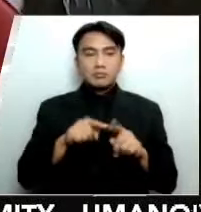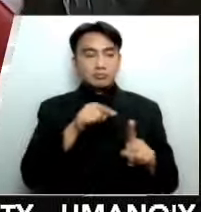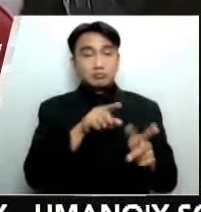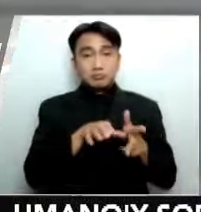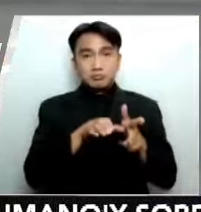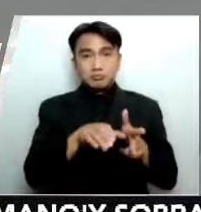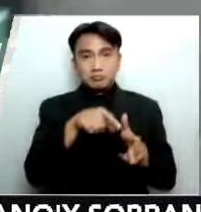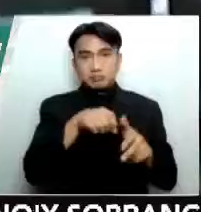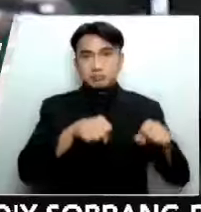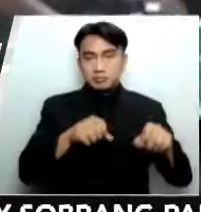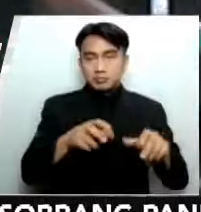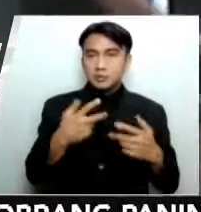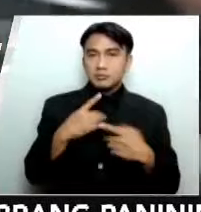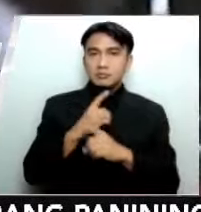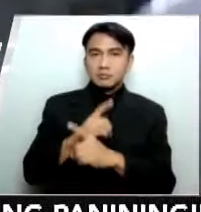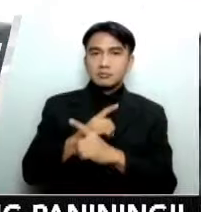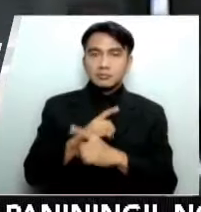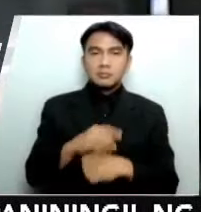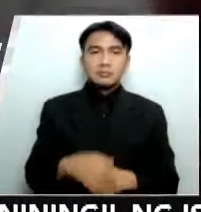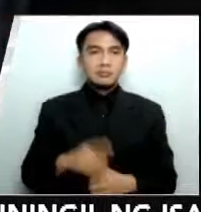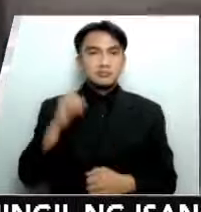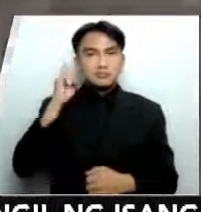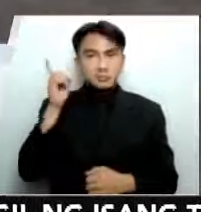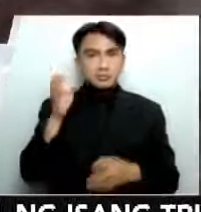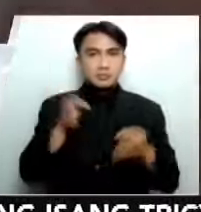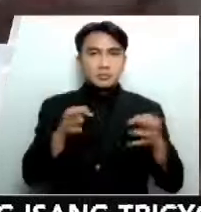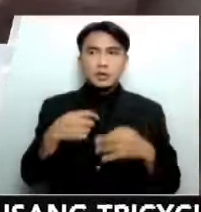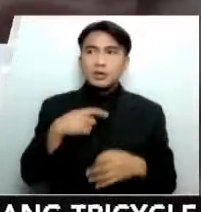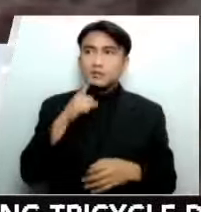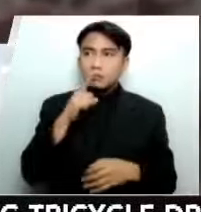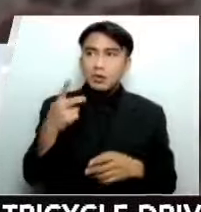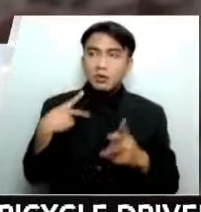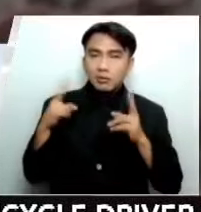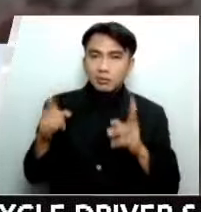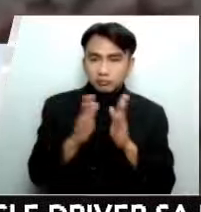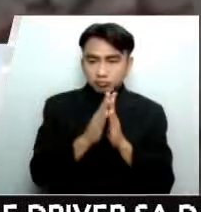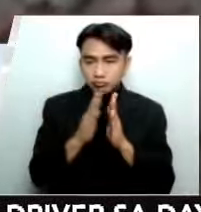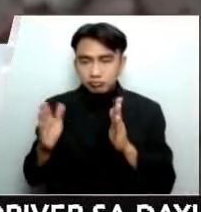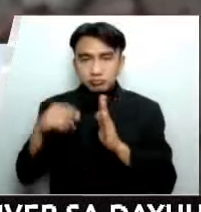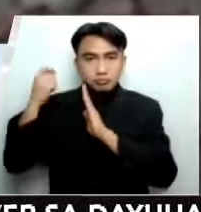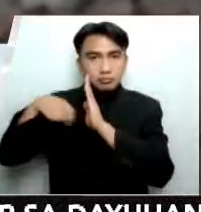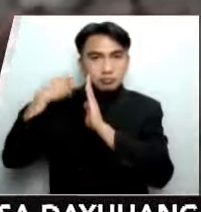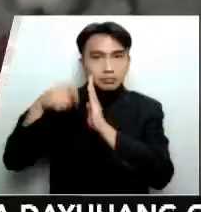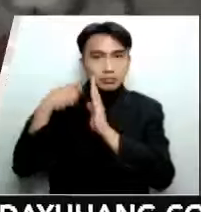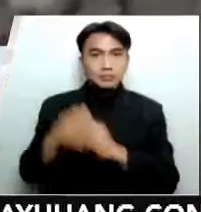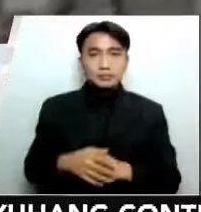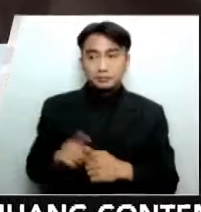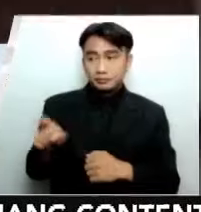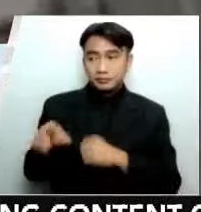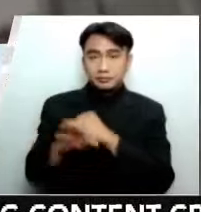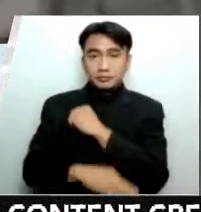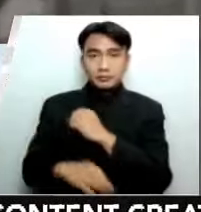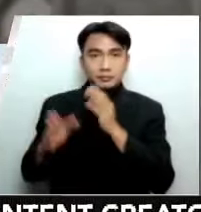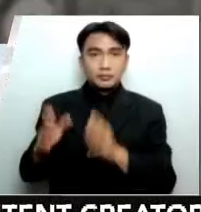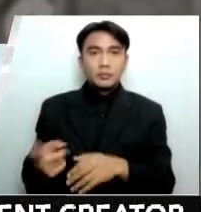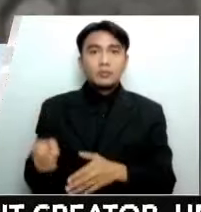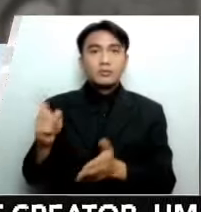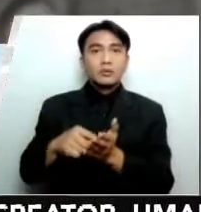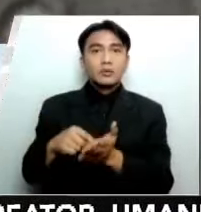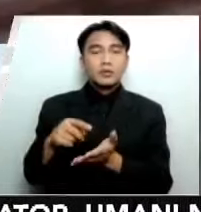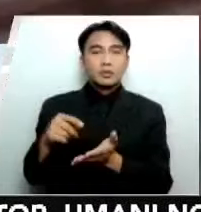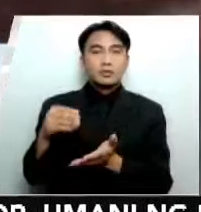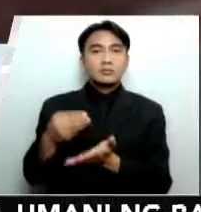talaga. Parang may katpuro sa video na yun. How much? Anya ang turista ang nag-alok ng 1,000 pesos na pamasahe. Pero dahil alam daw